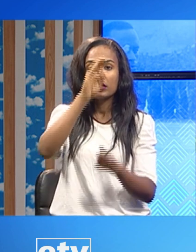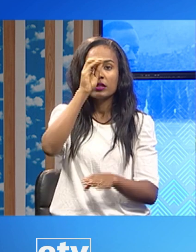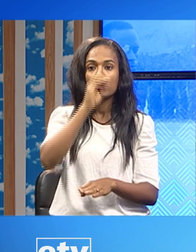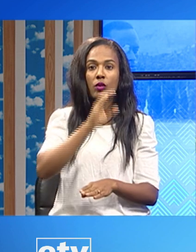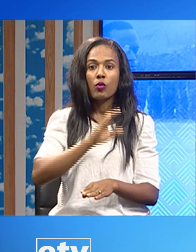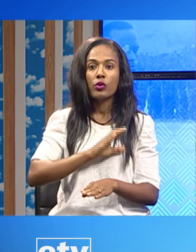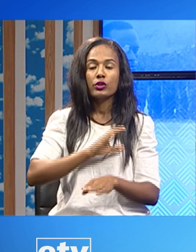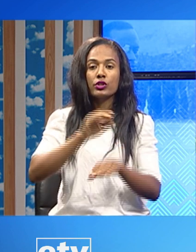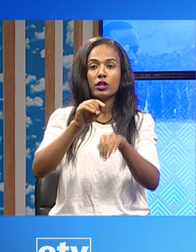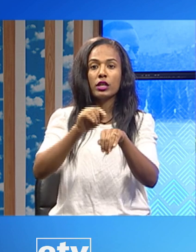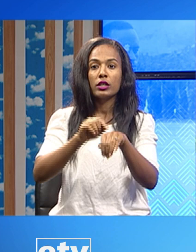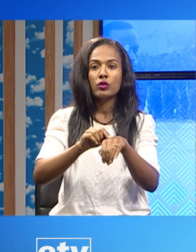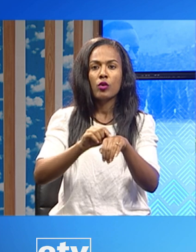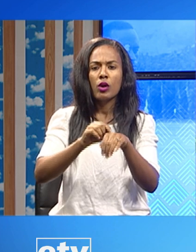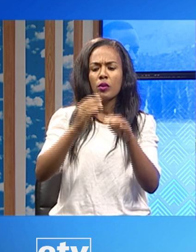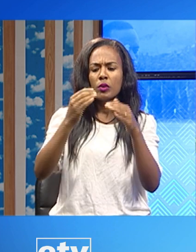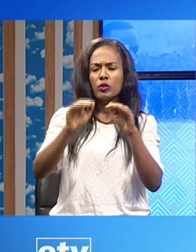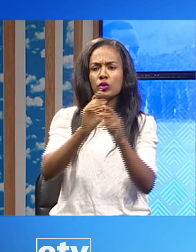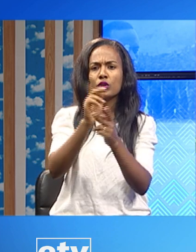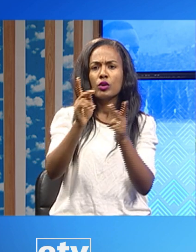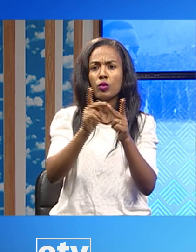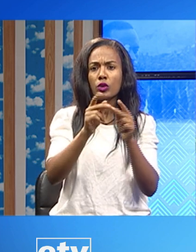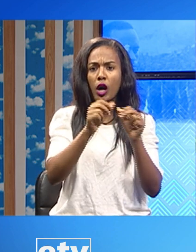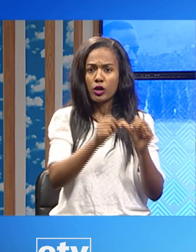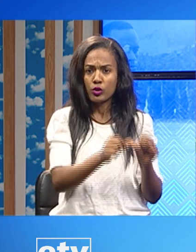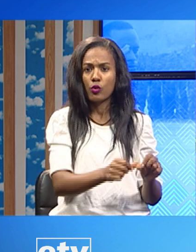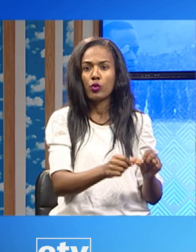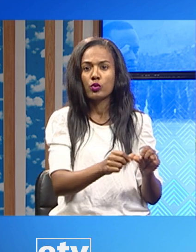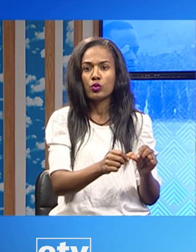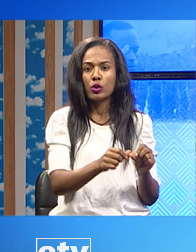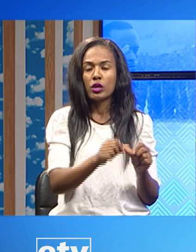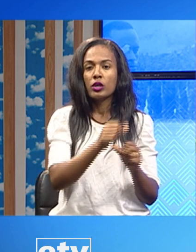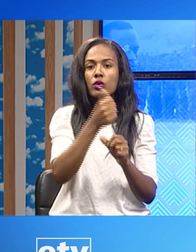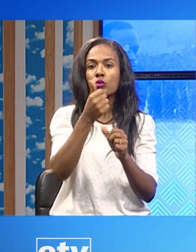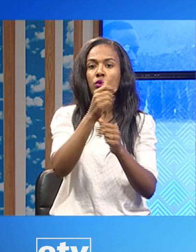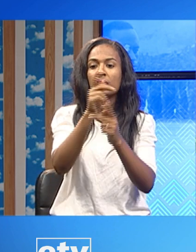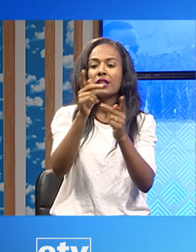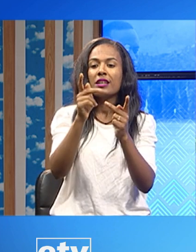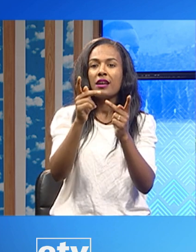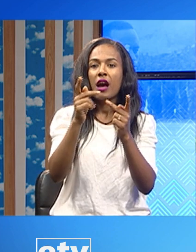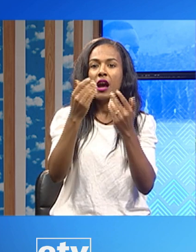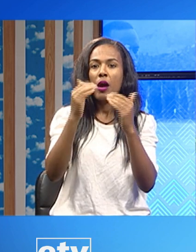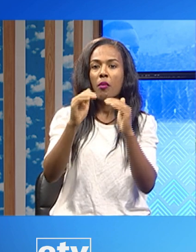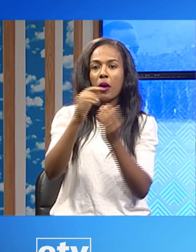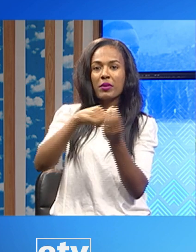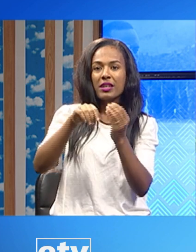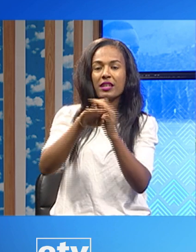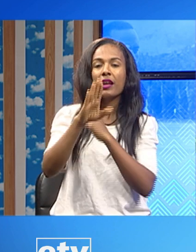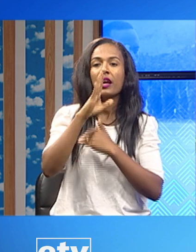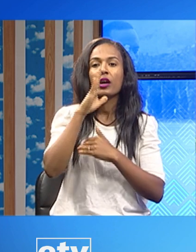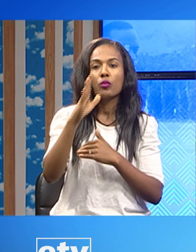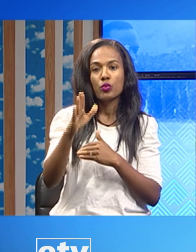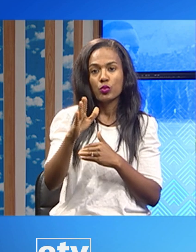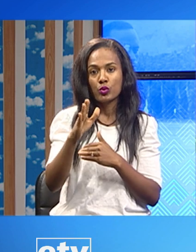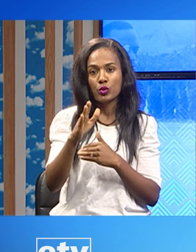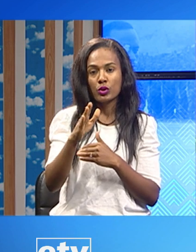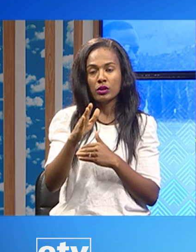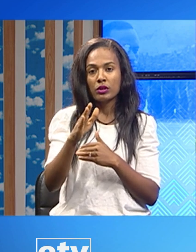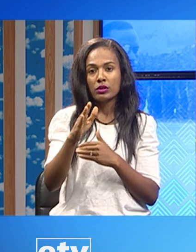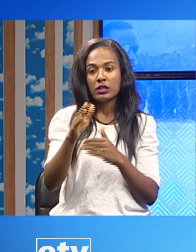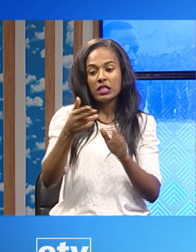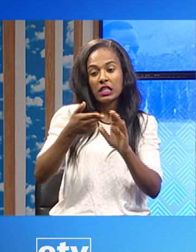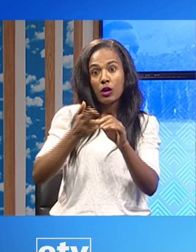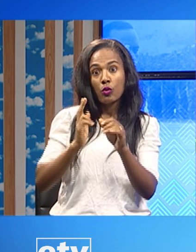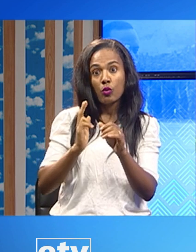ሰዎች ለጊዜው በተወሰነ ቦታ እንዲቆዩ ወደ ተወሰነ አካባቢ እንዳይገቡ ወይም ከተወሰነ አካባቢ